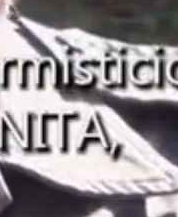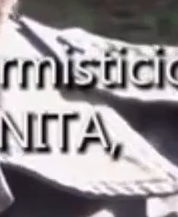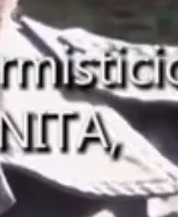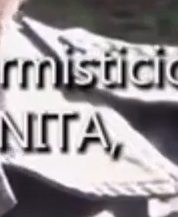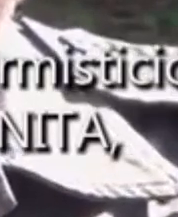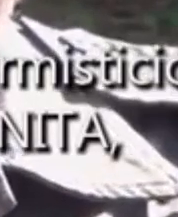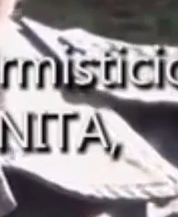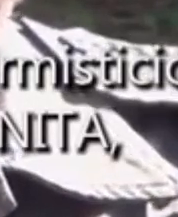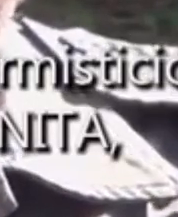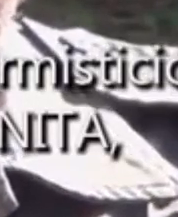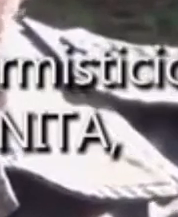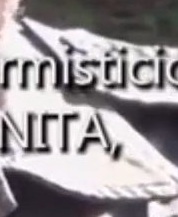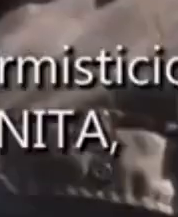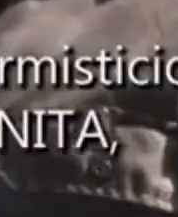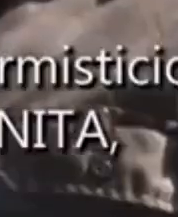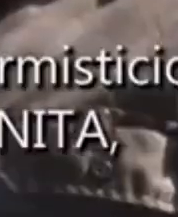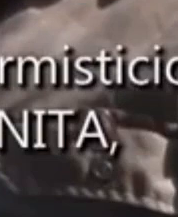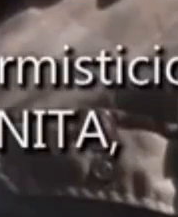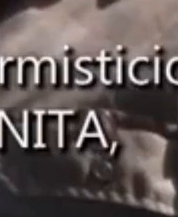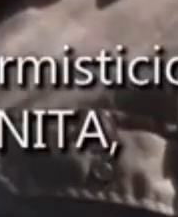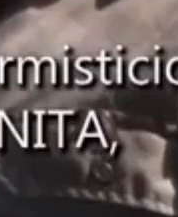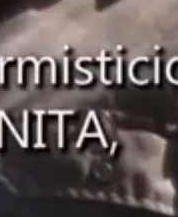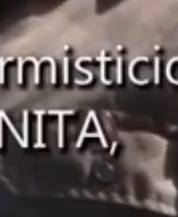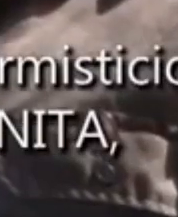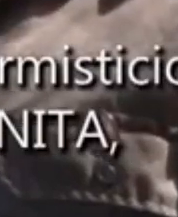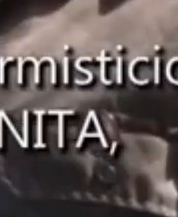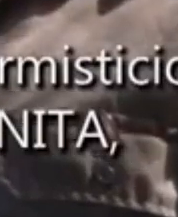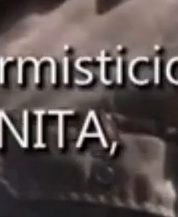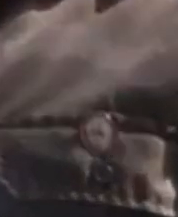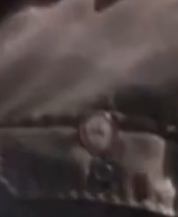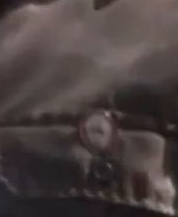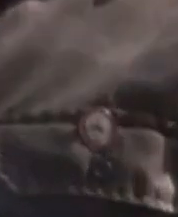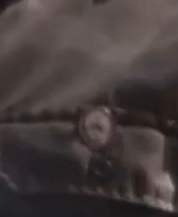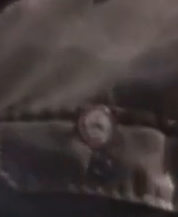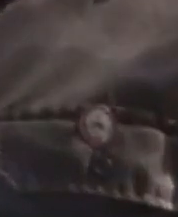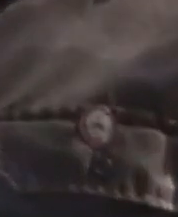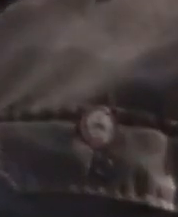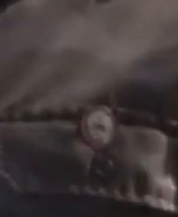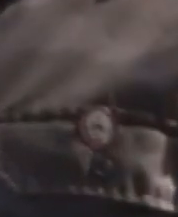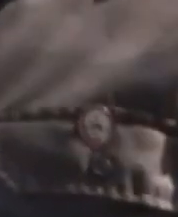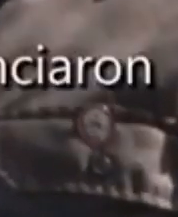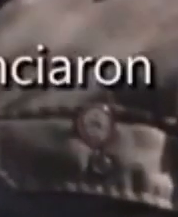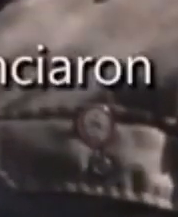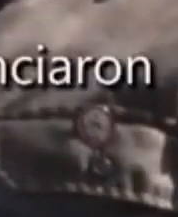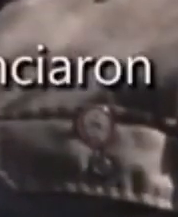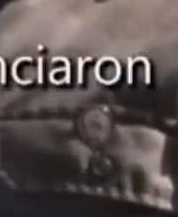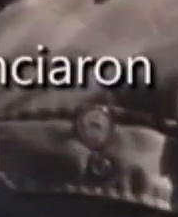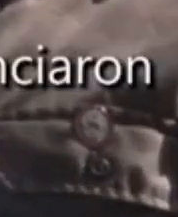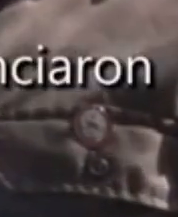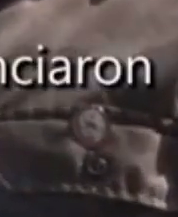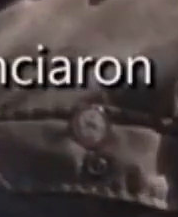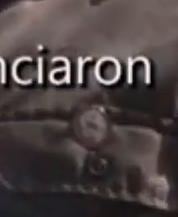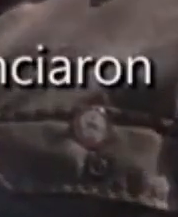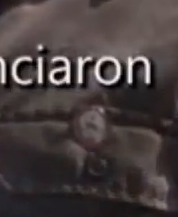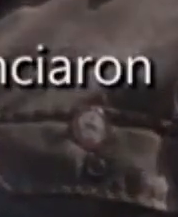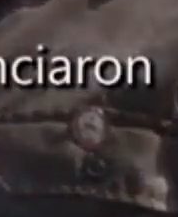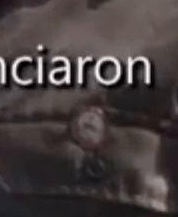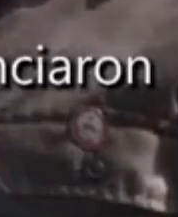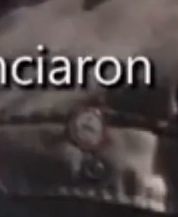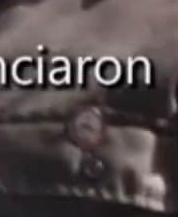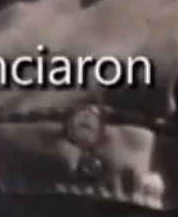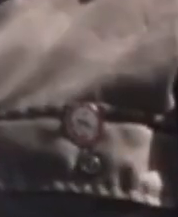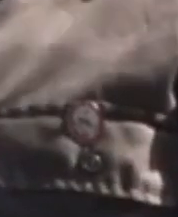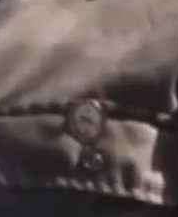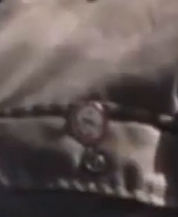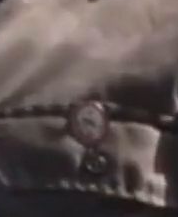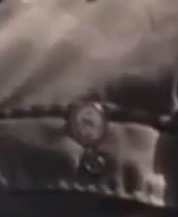произошло перемирие, прошло перемирие с оппозицией, с УНИТА. Вот. И они дипломатически